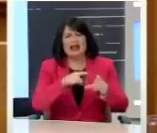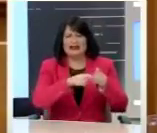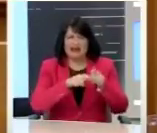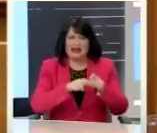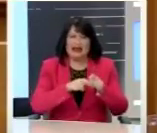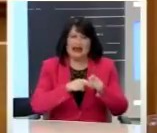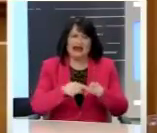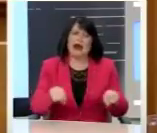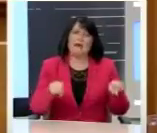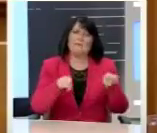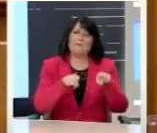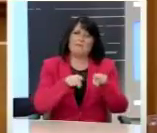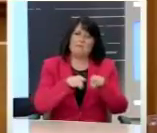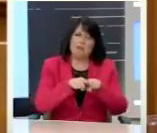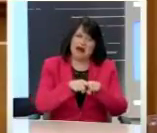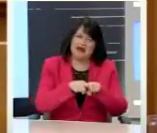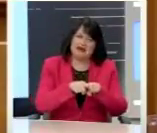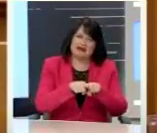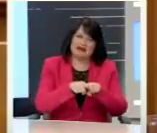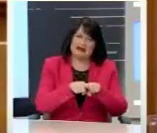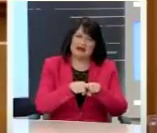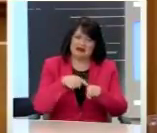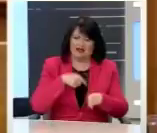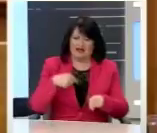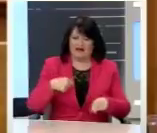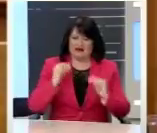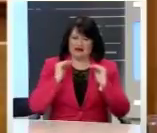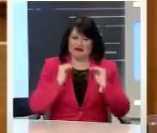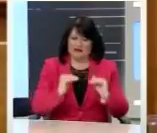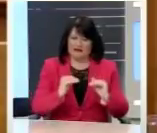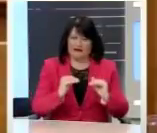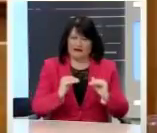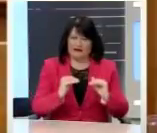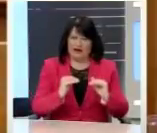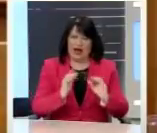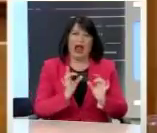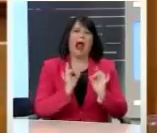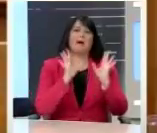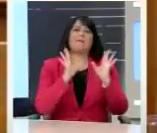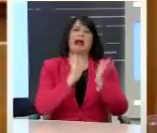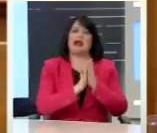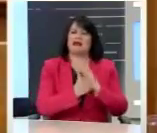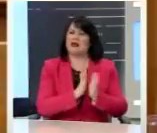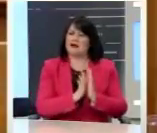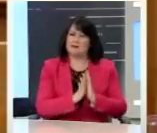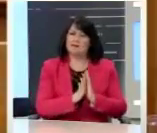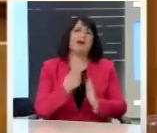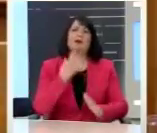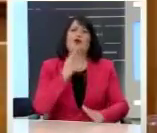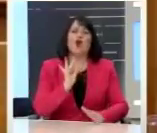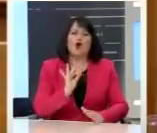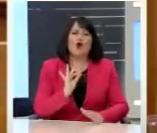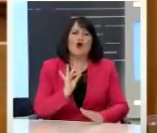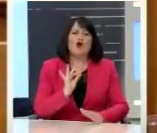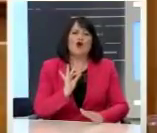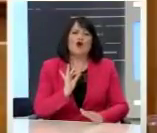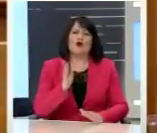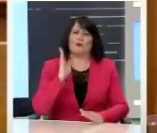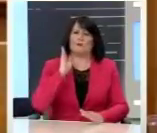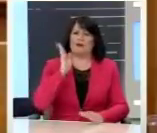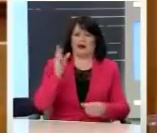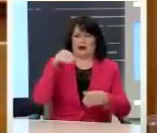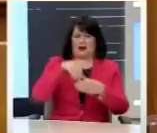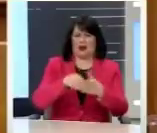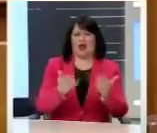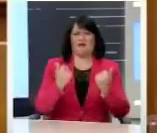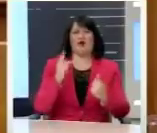Κοτσόνη το Μετρόναμα στην ίδια διεύθυνση, αλλά τον απαλλάσσει γιατί δεν είχε ποινική εμπλοκή μέχρι